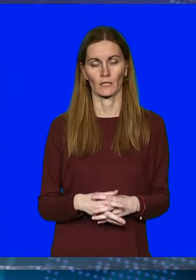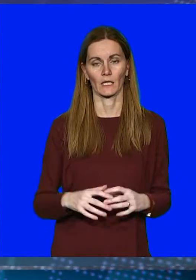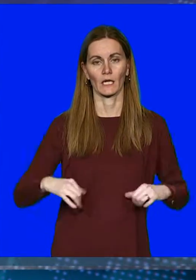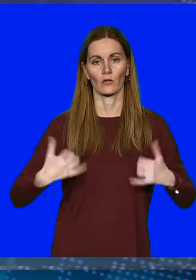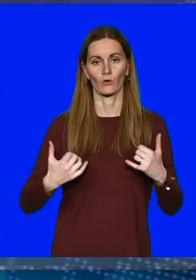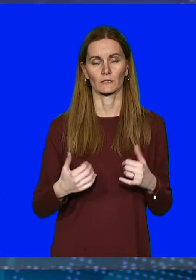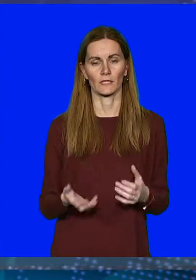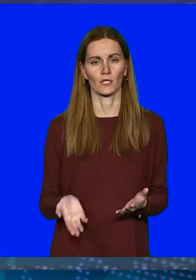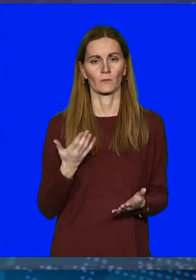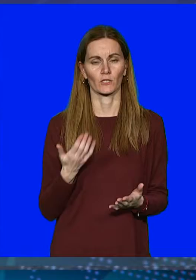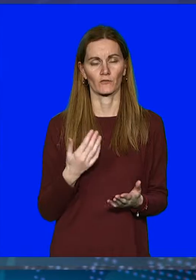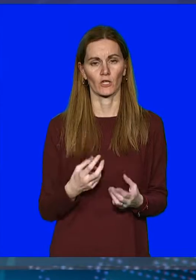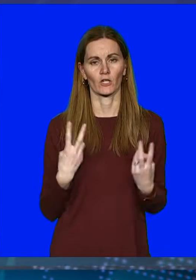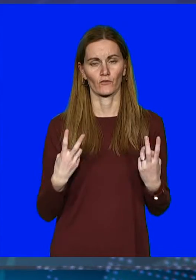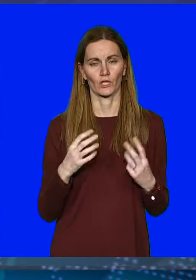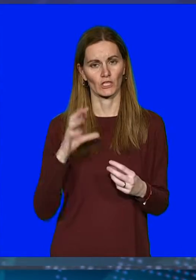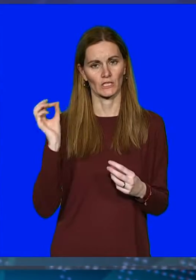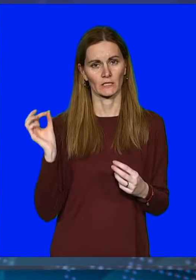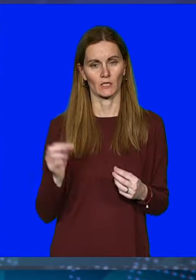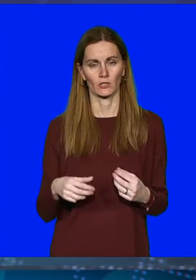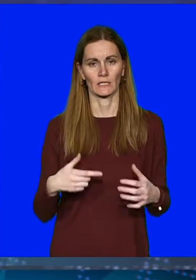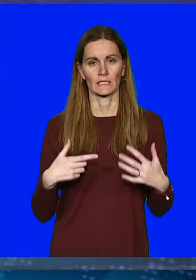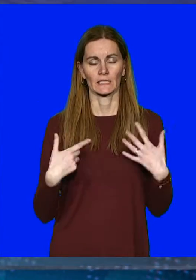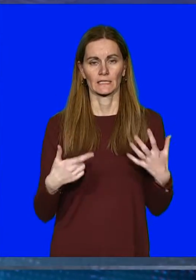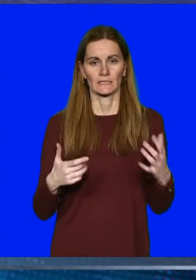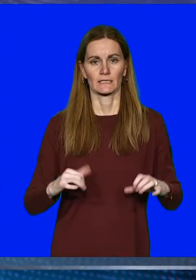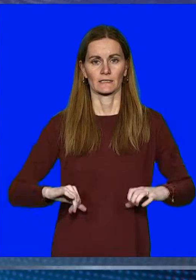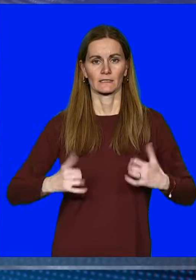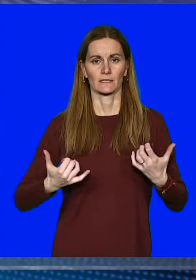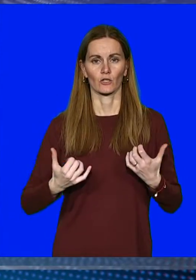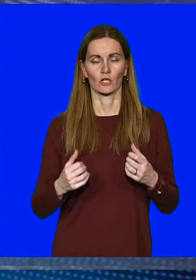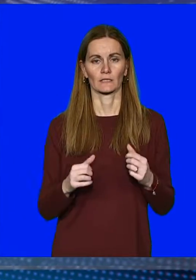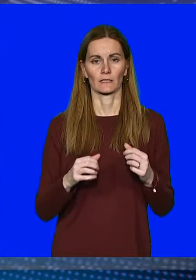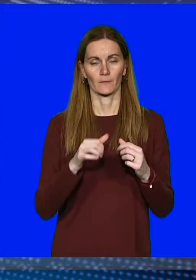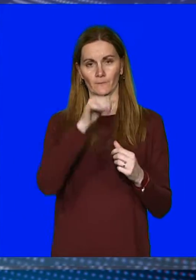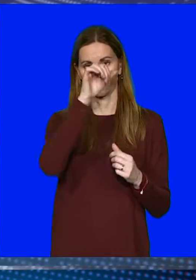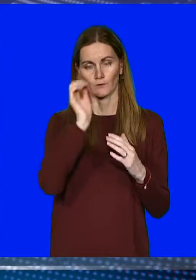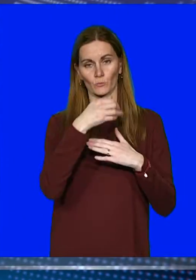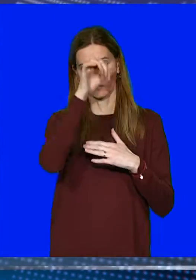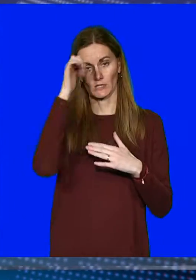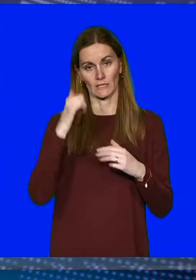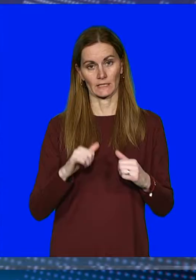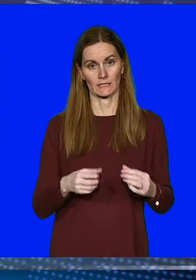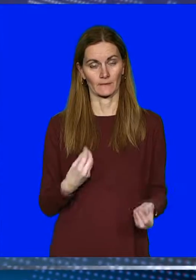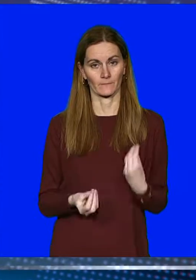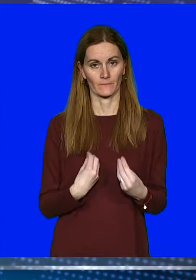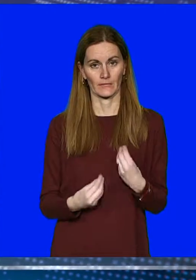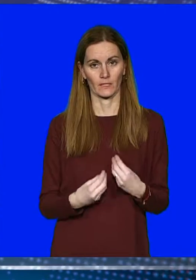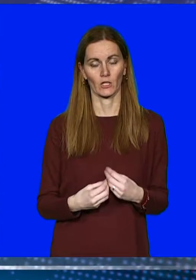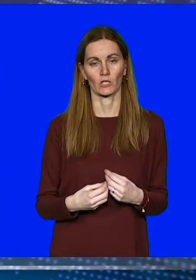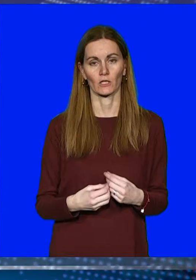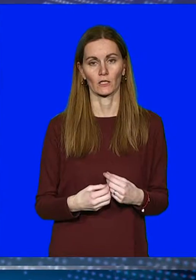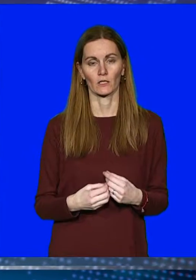a 2019. je i godina brojnih važnih obljetnica. 70 godina ljetnih igara, 40